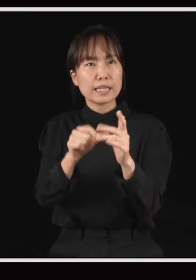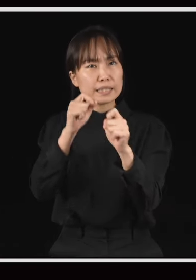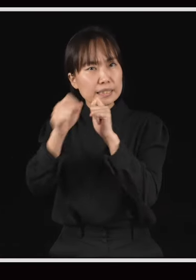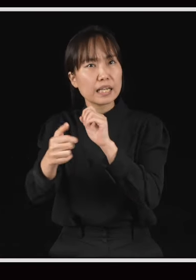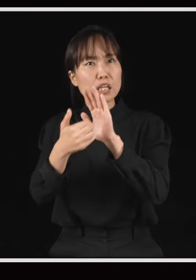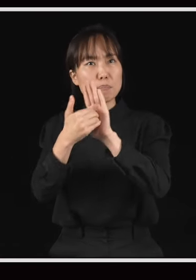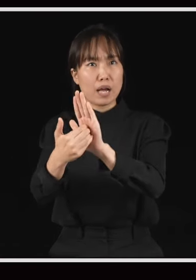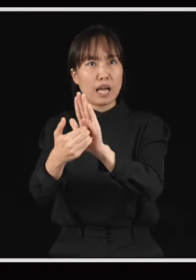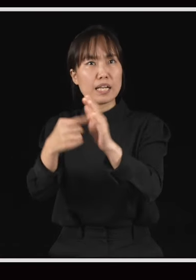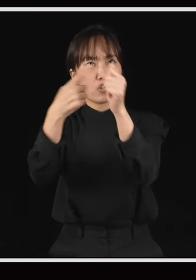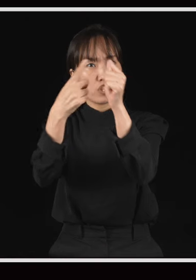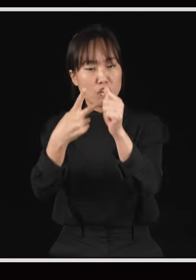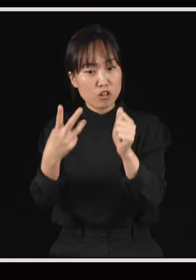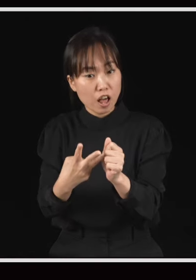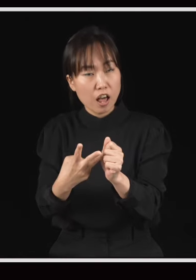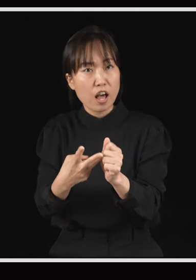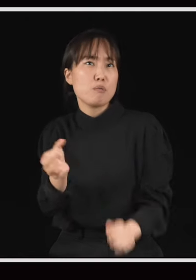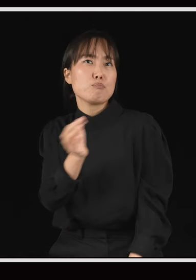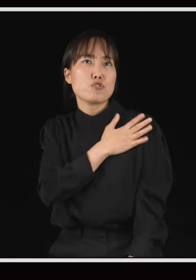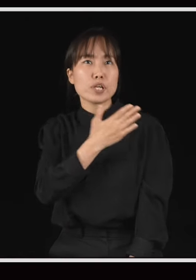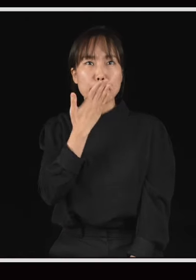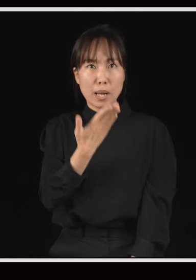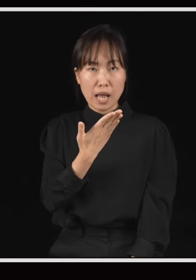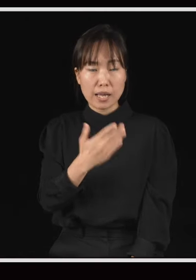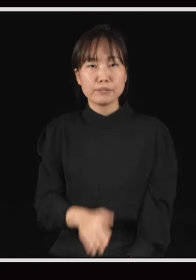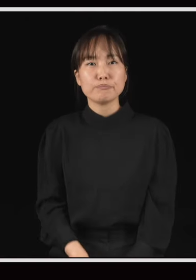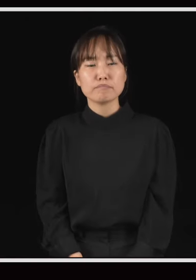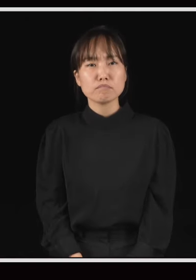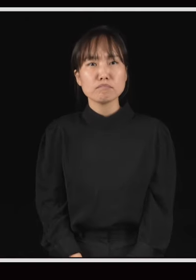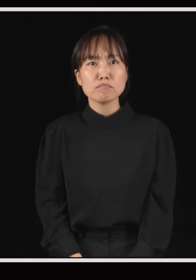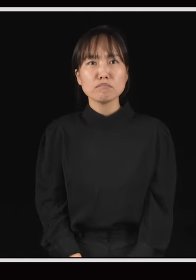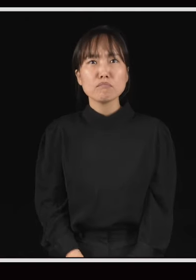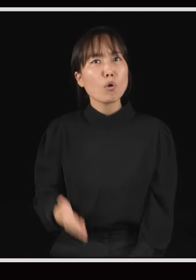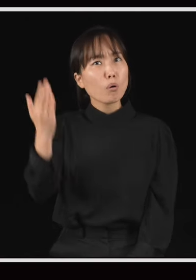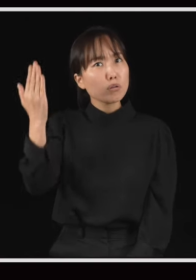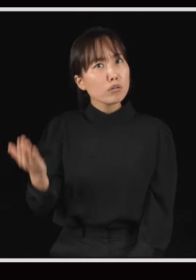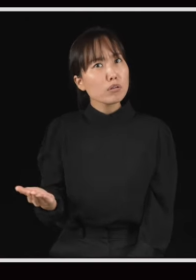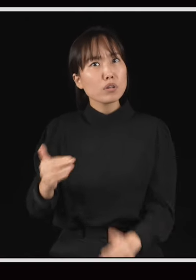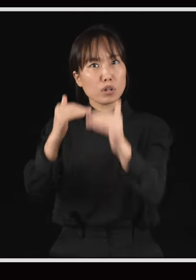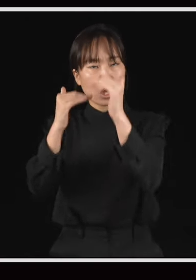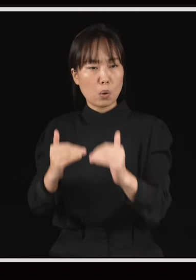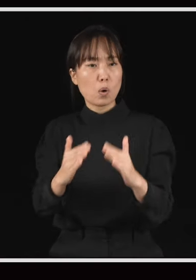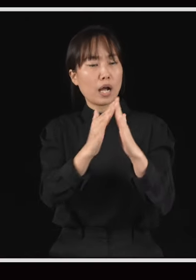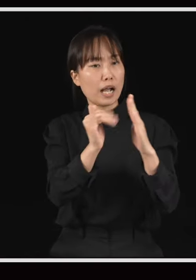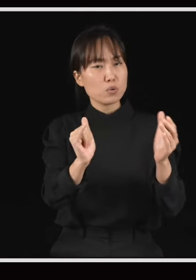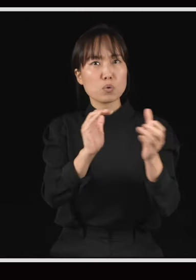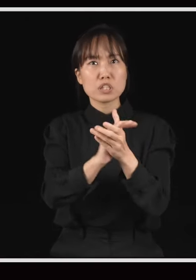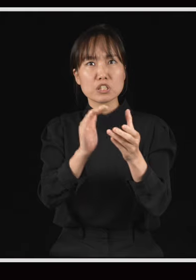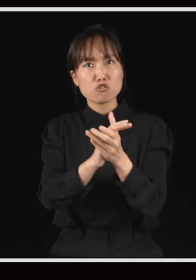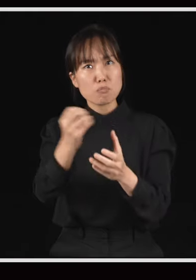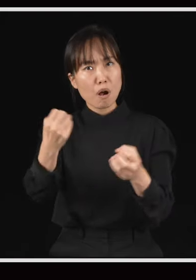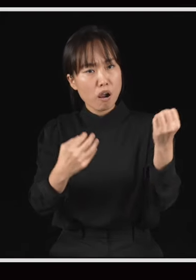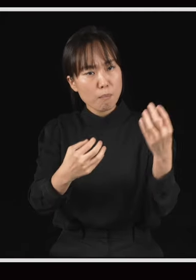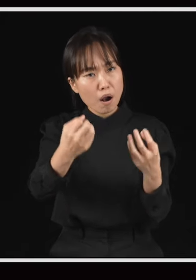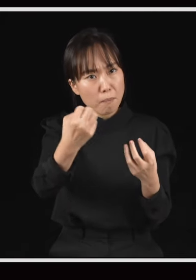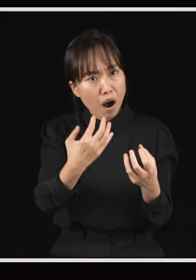사기를 3번만 피하면 부자가 될 수 있습니다. 근데 대부분 이런 것들을 주변 사람들이 얘기를 해줘서